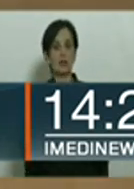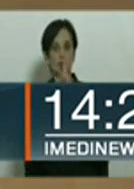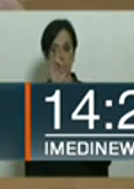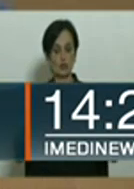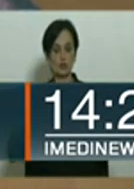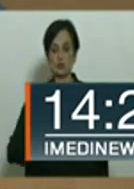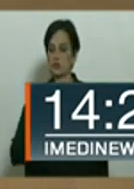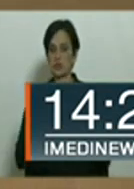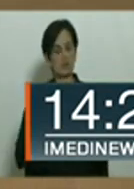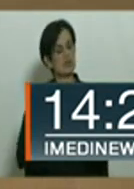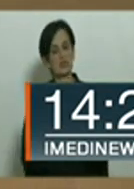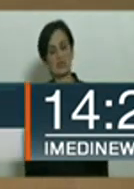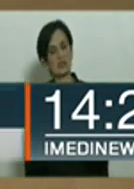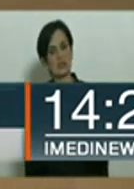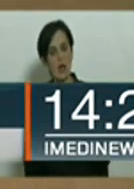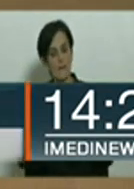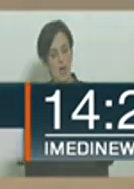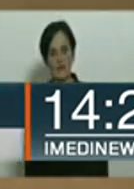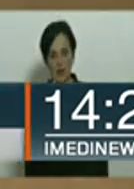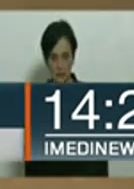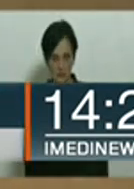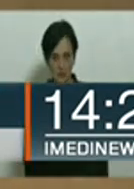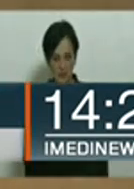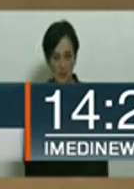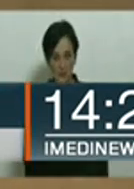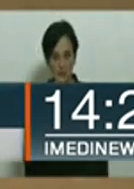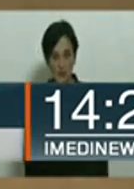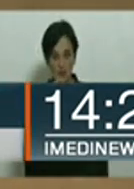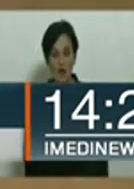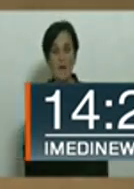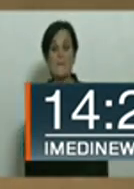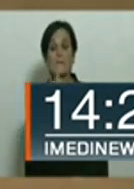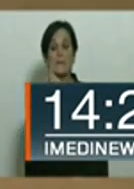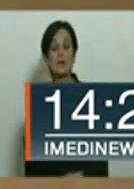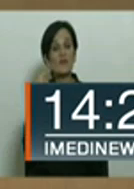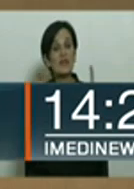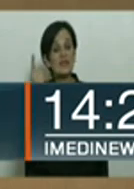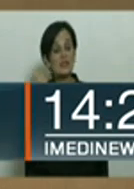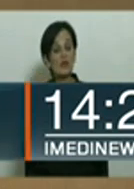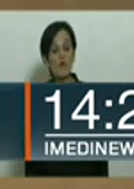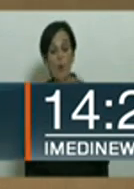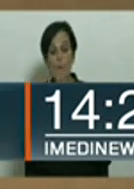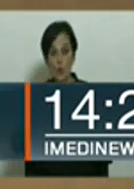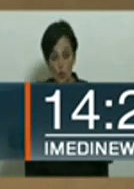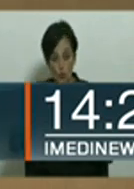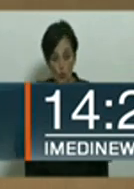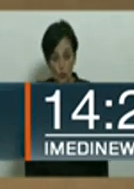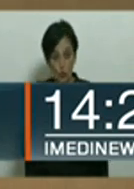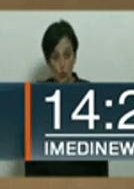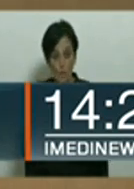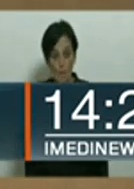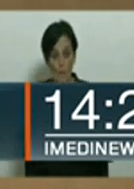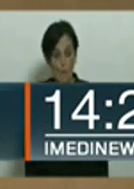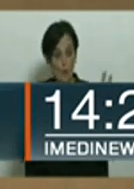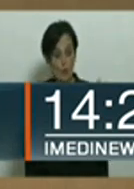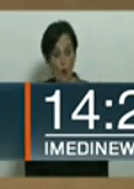ნამდვილად ცდება რედაქციული ხასიათის ცვლილებებს. პირველი ინიცირებული პროექტიდან ამდრომდე არამხოლოდ პროექტი